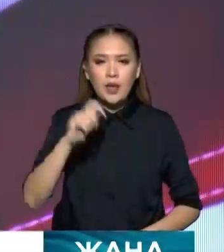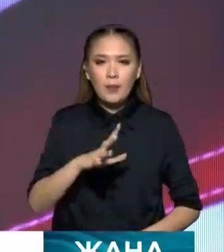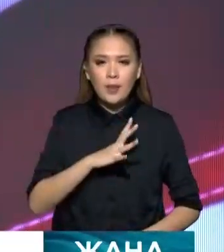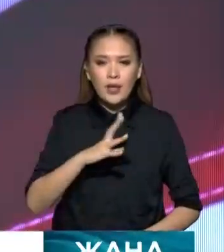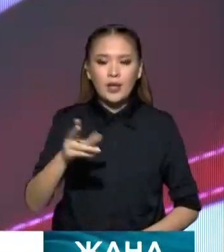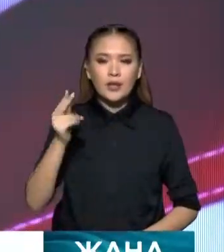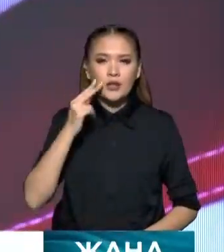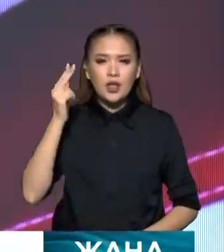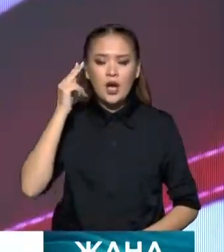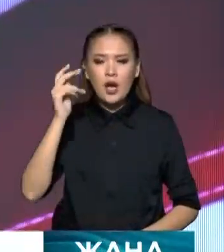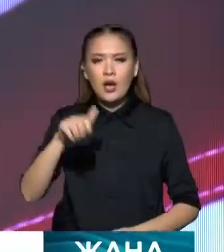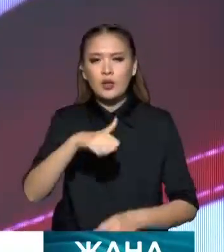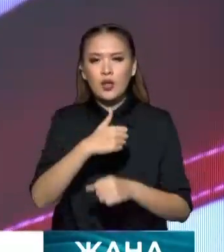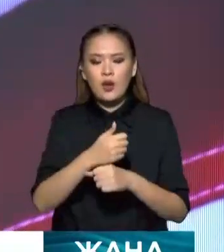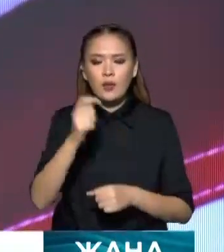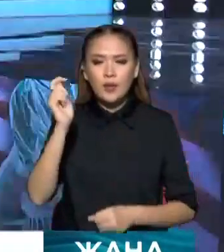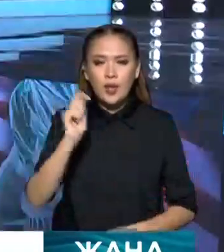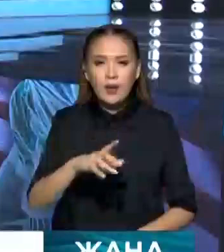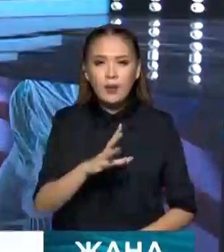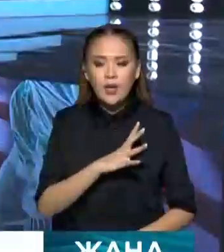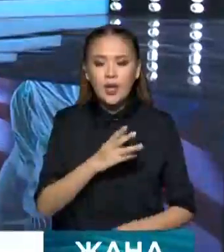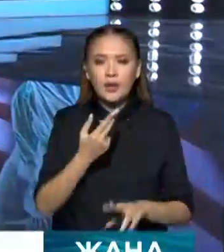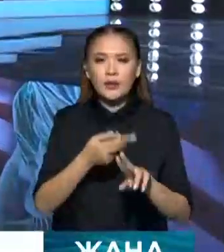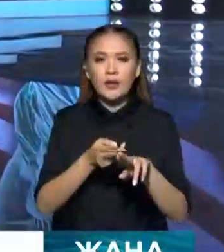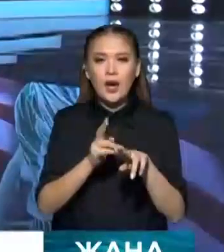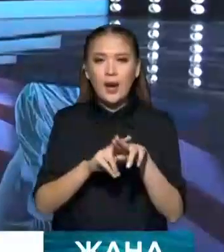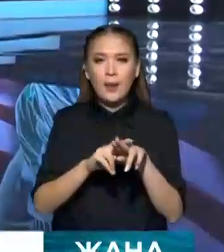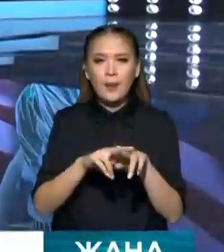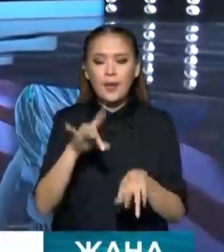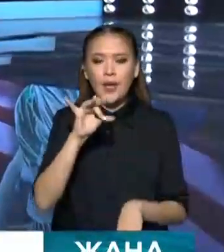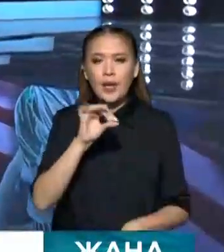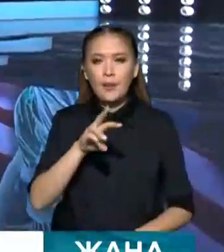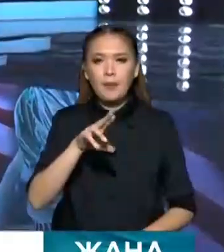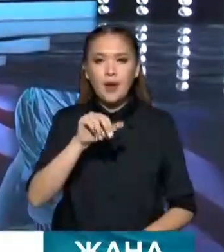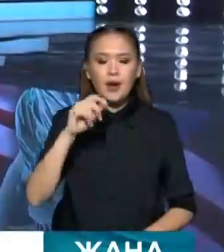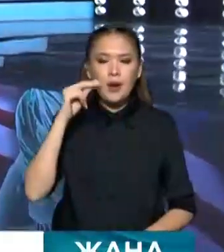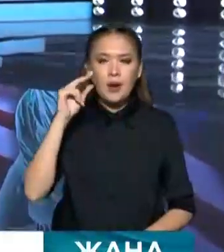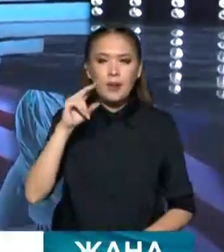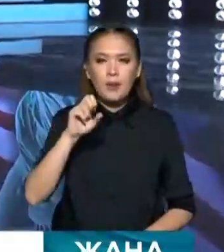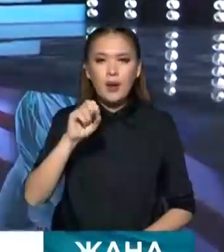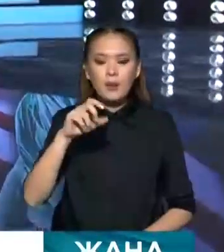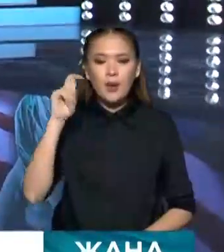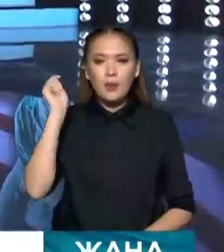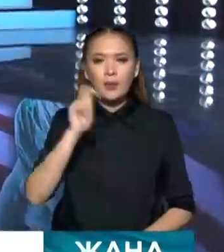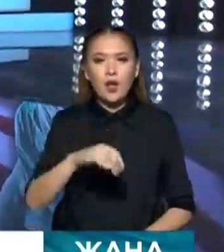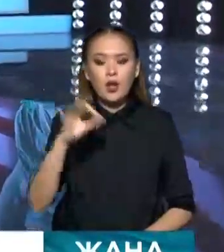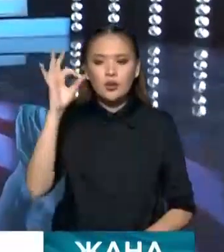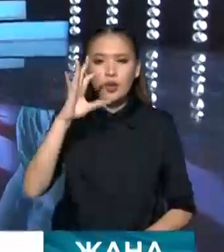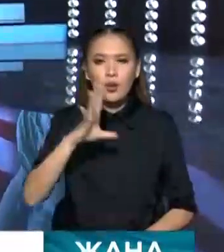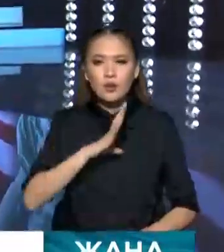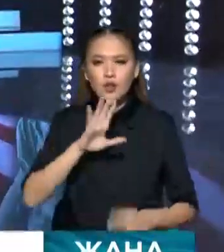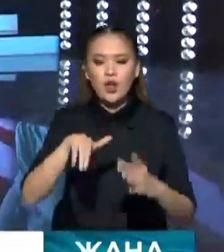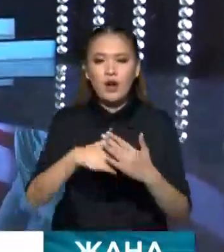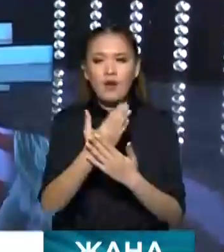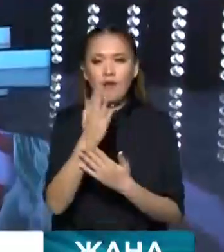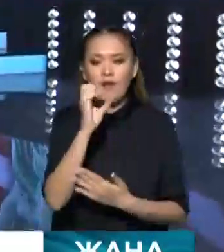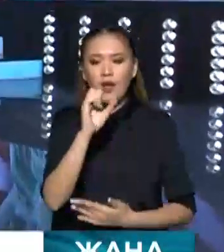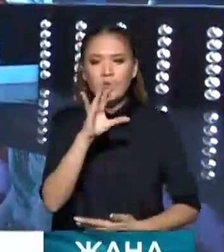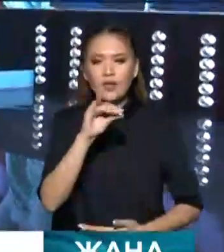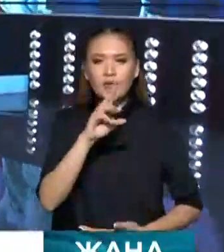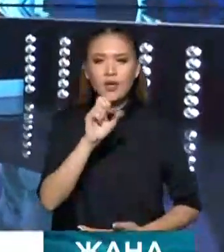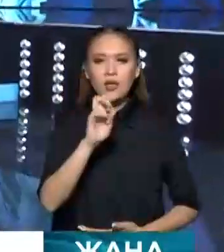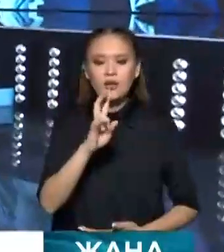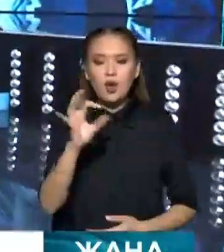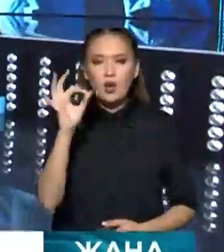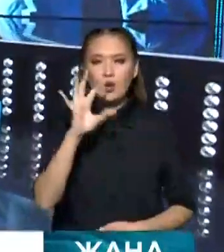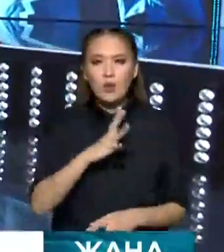бірінші басшысының келуі, жалпы Рим папасы да өзі пантифик болған кезде де жаңа Ватикан тұжырымдамасын іске асырған адамдардың